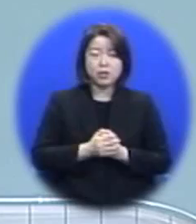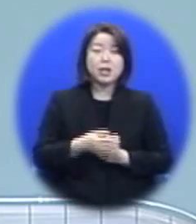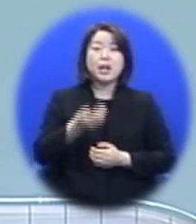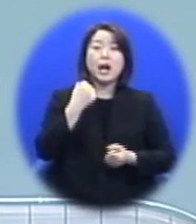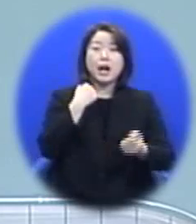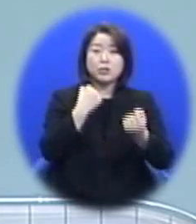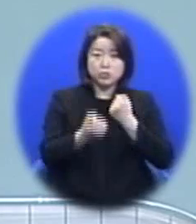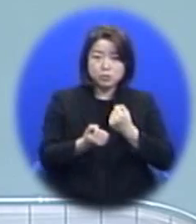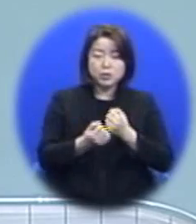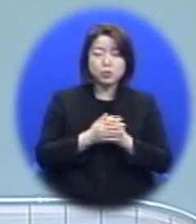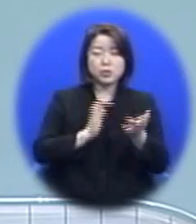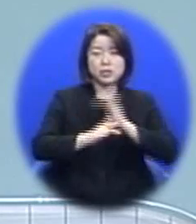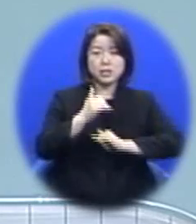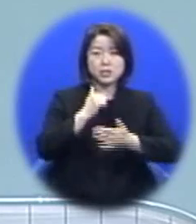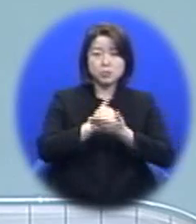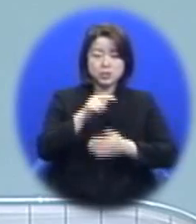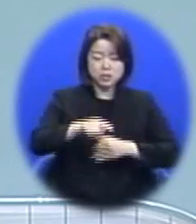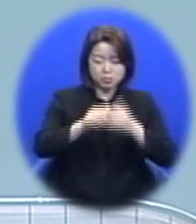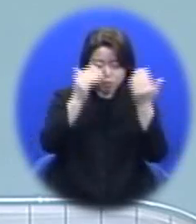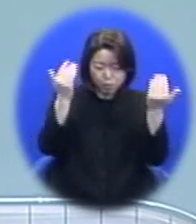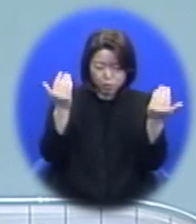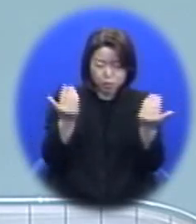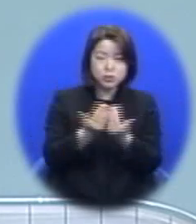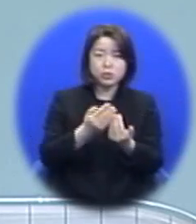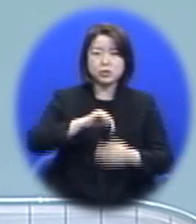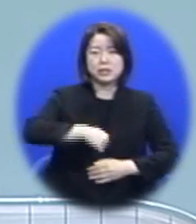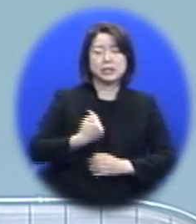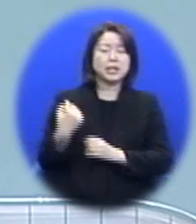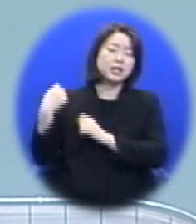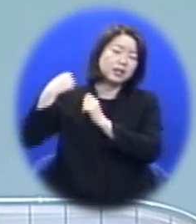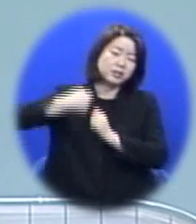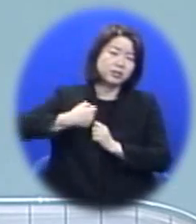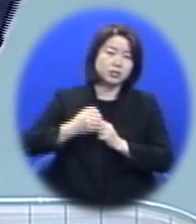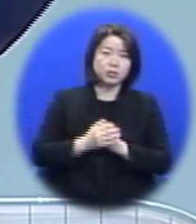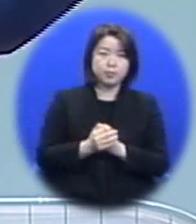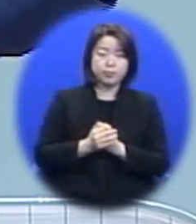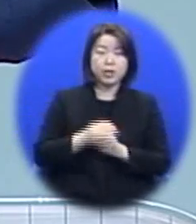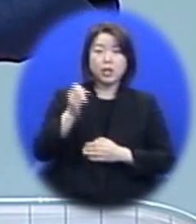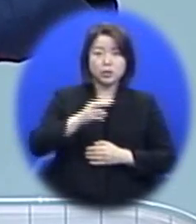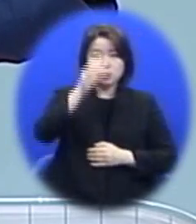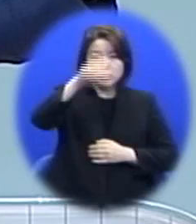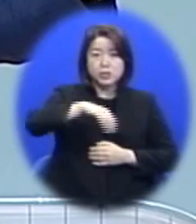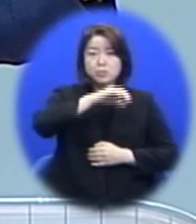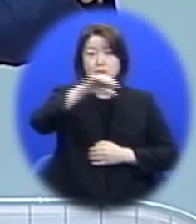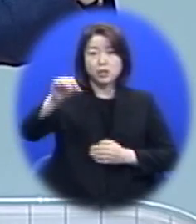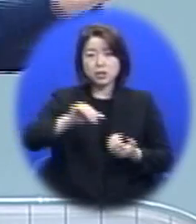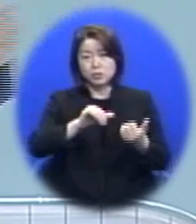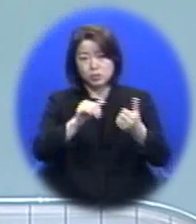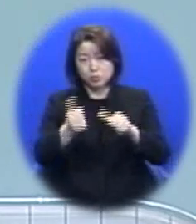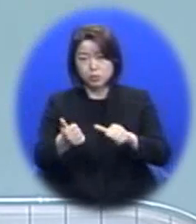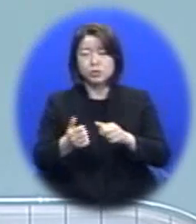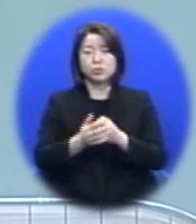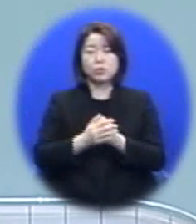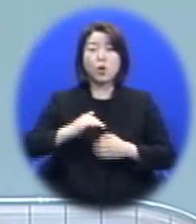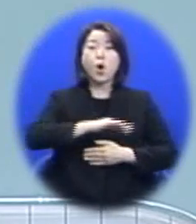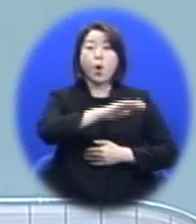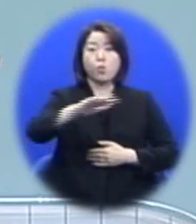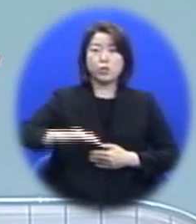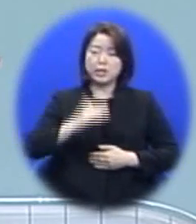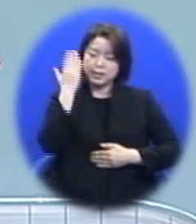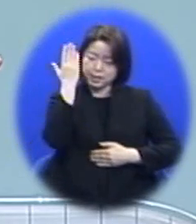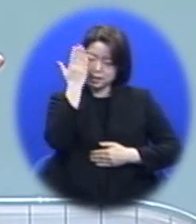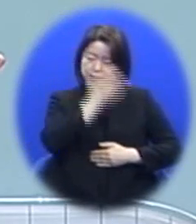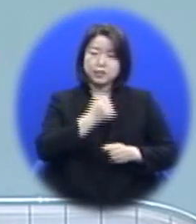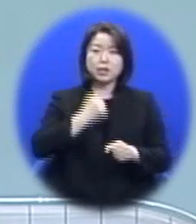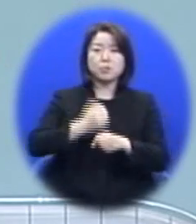그런데도 예수님은 그 모든 것을 다 자신이 지셨습니다. 그리고 십자가에 죽으시고 그리고 우리를 깨끗하게